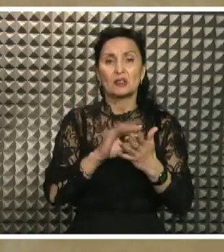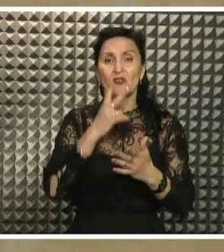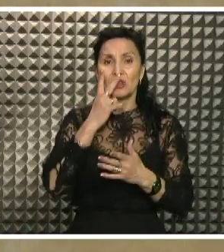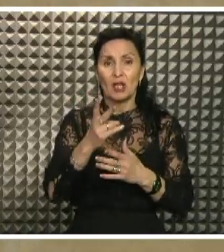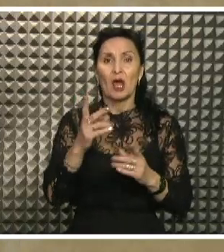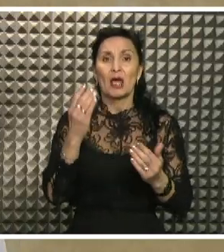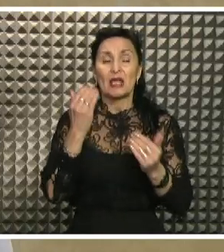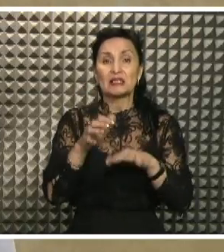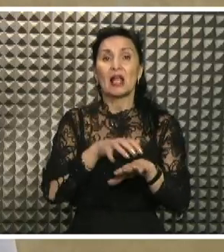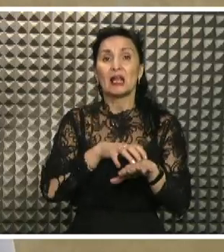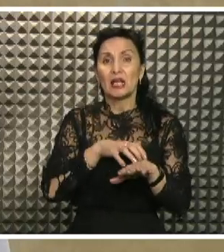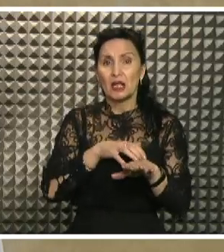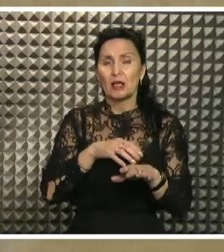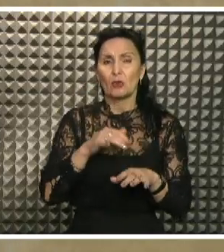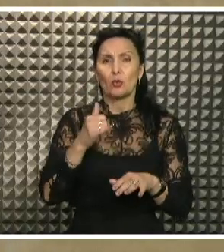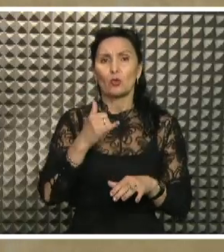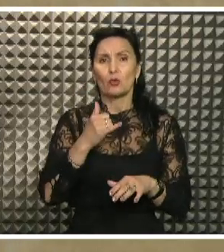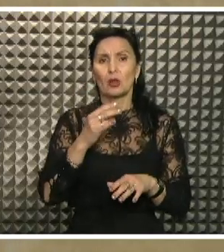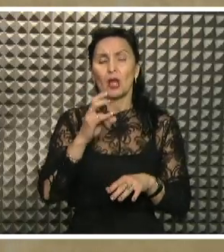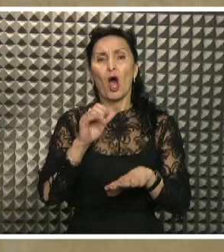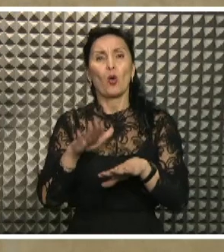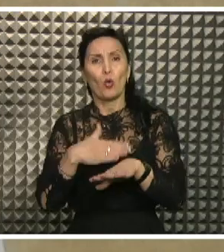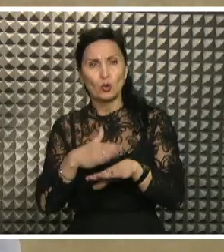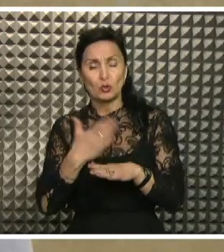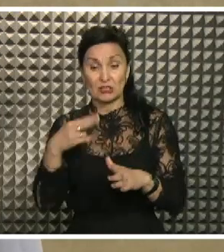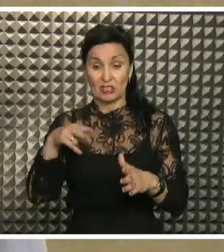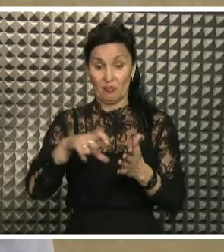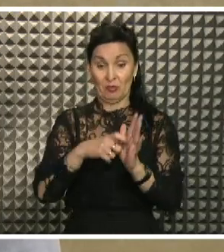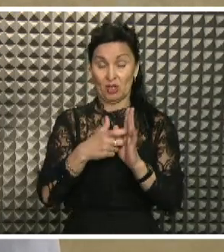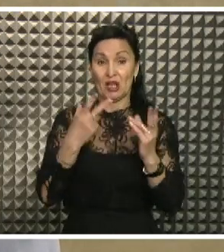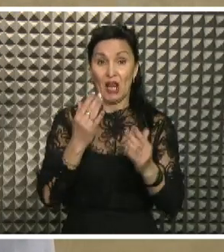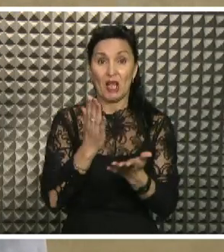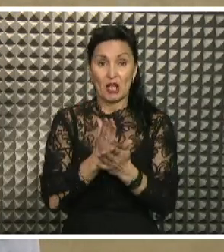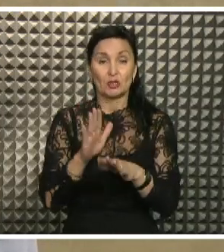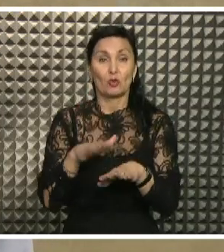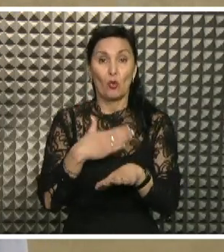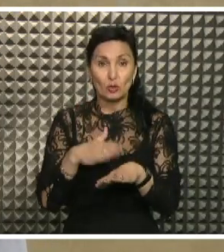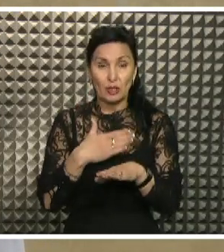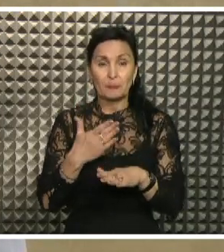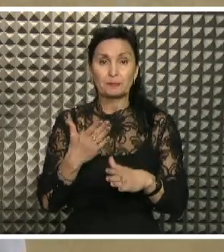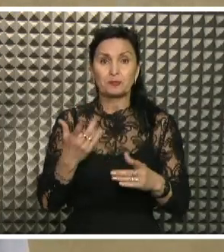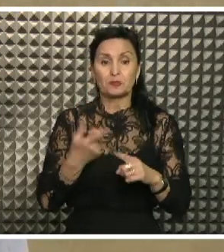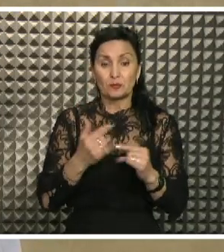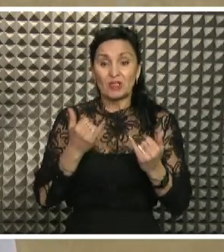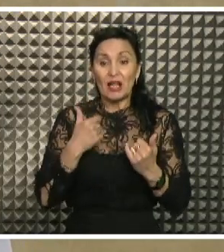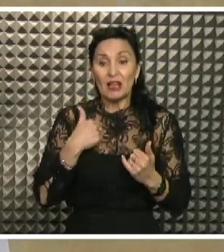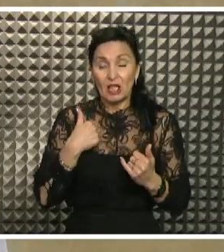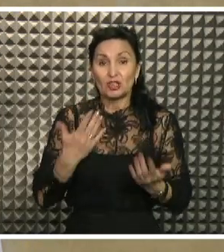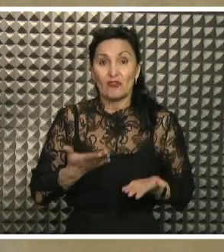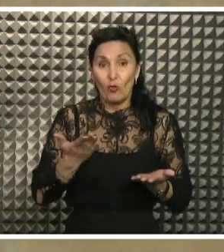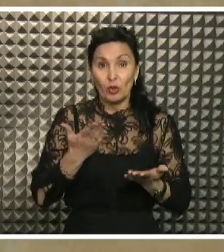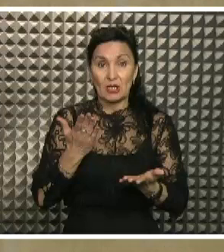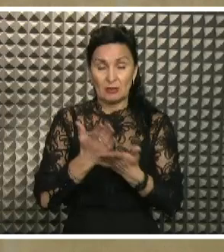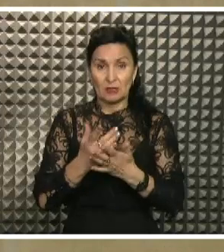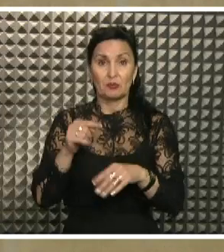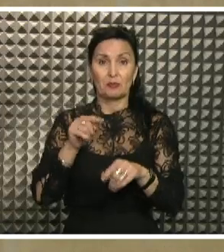что если мы аллергию у нас с вами на кошку, если зашли в помещение, где присутствовало какое-то животное, которое для нас является причиной значимым,